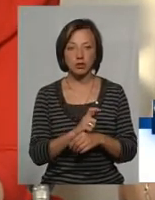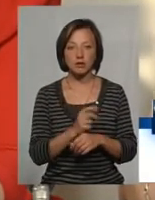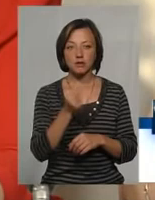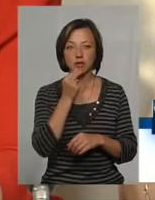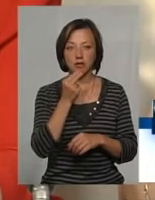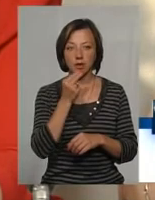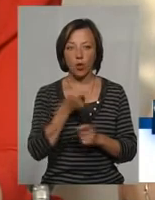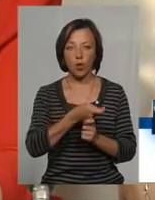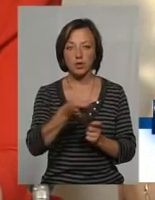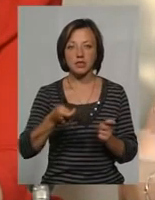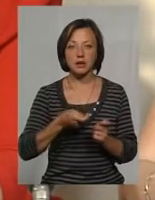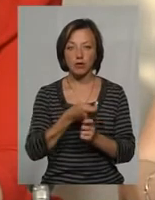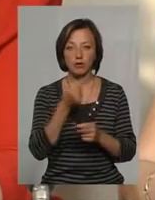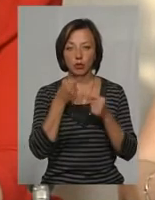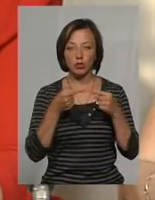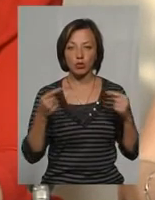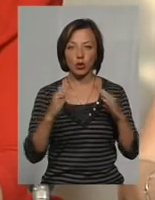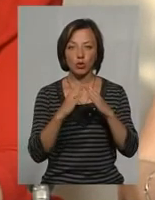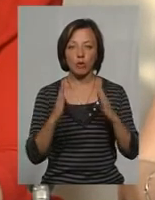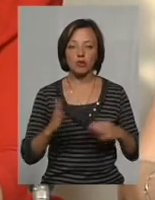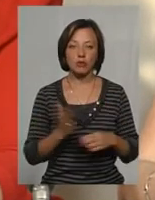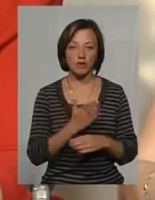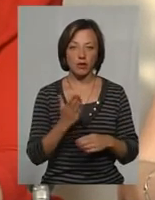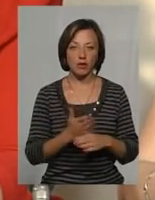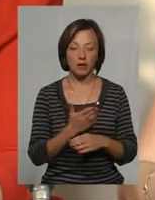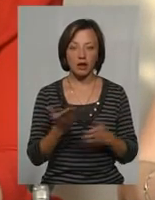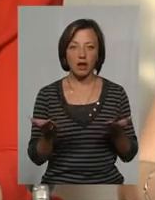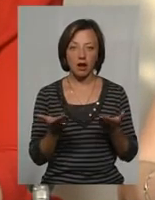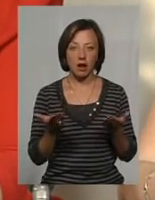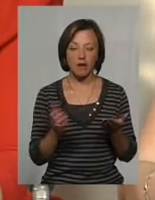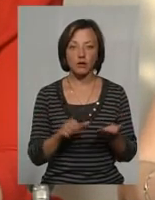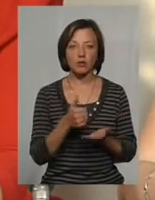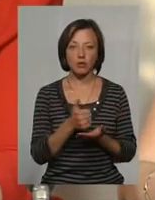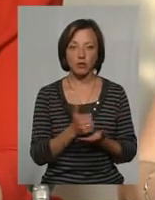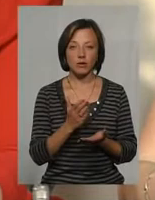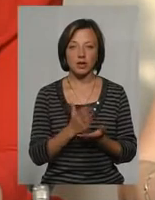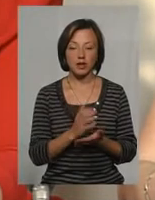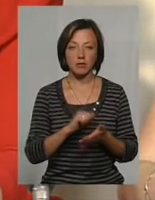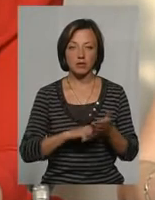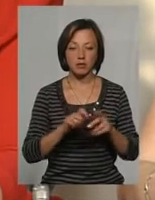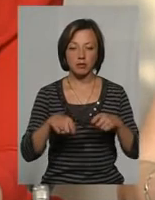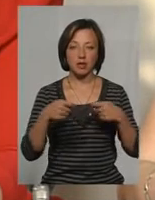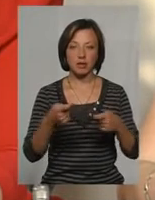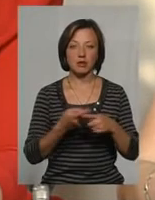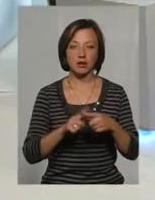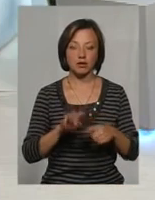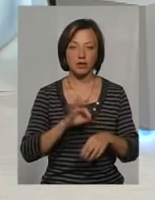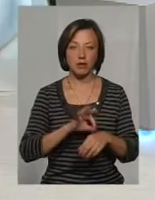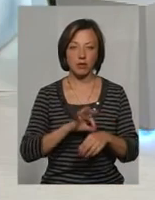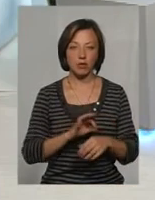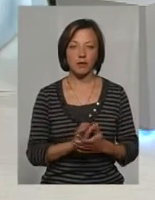вживали консервовану продукцію домашнього виготовлення, яка в основному і є фактором передачі даного